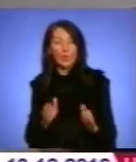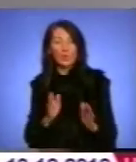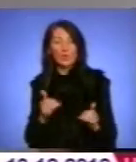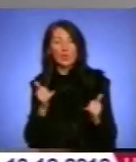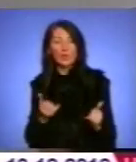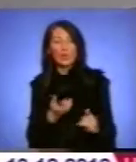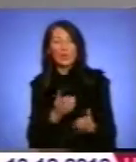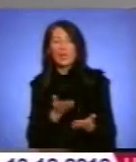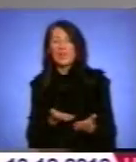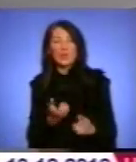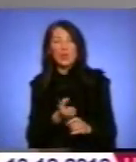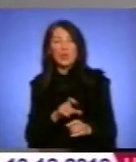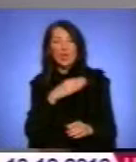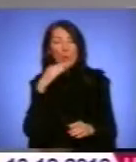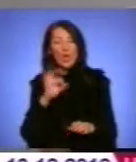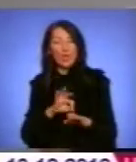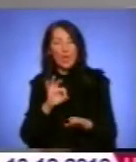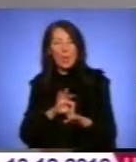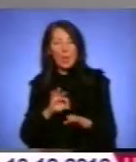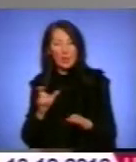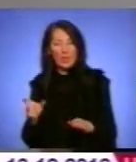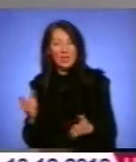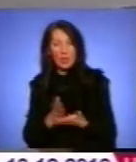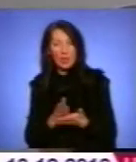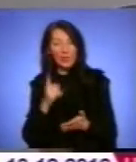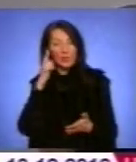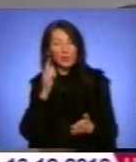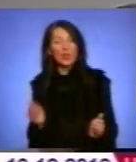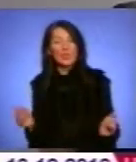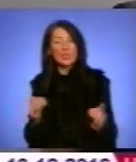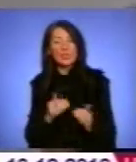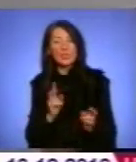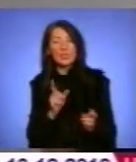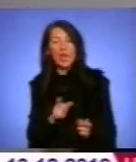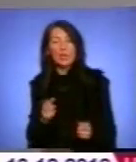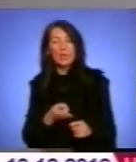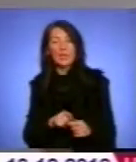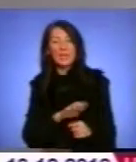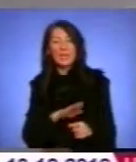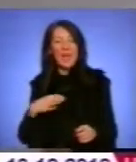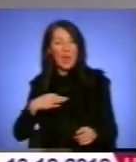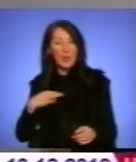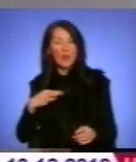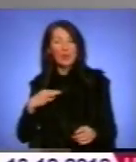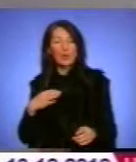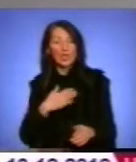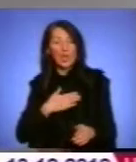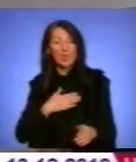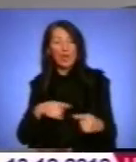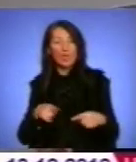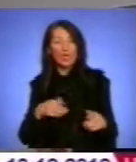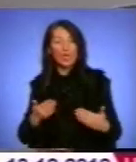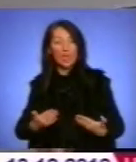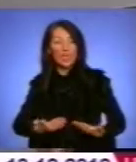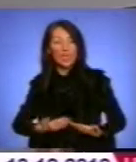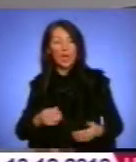багато є болівальників, але я думаю, що зібралися саме ті люди, яким дуже небайдуже наше футбольне життя.